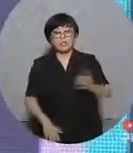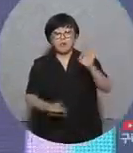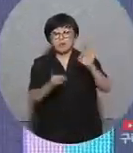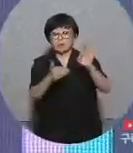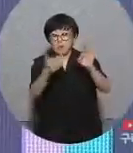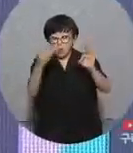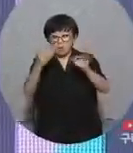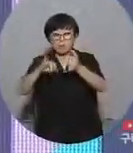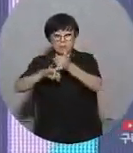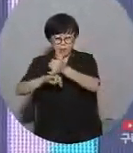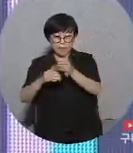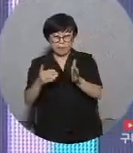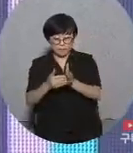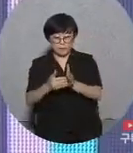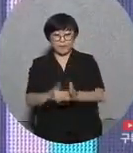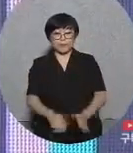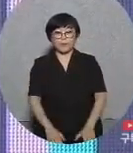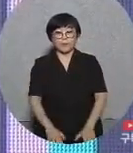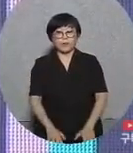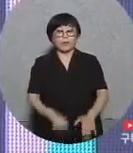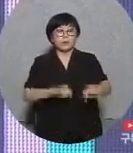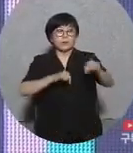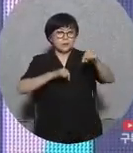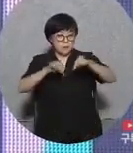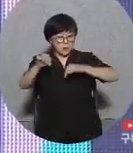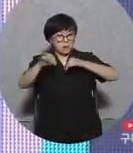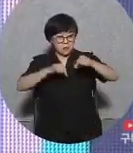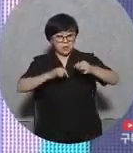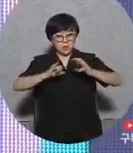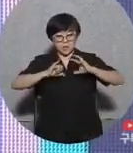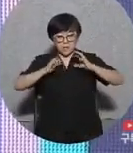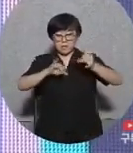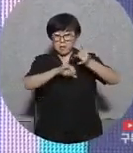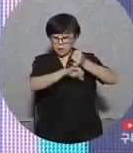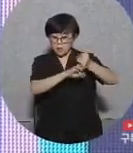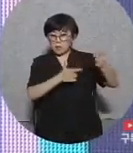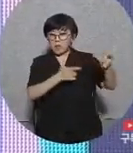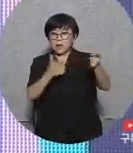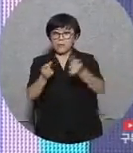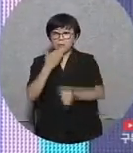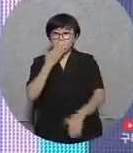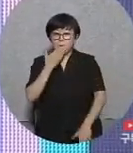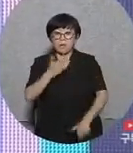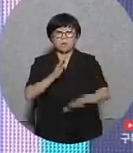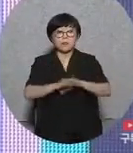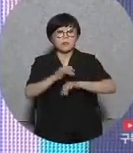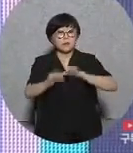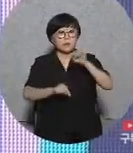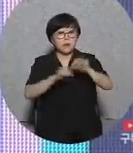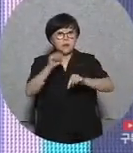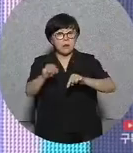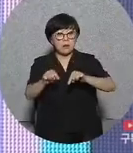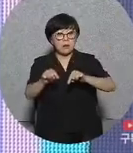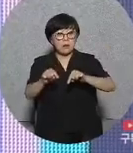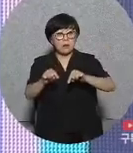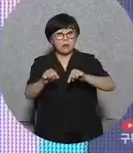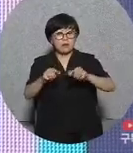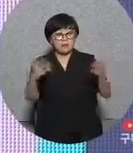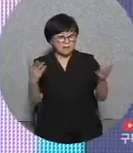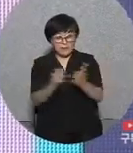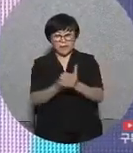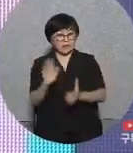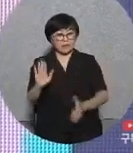지켰습니다 정치 세계에서 약속은 누구나 할 수 있습니다 그러나 실천은 아무나 하는 것이